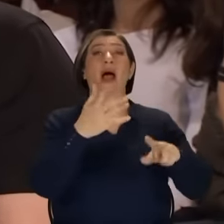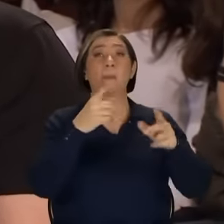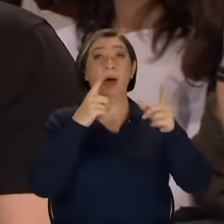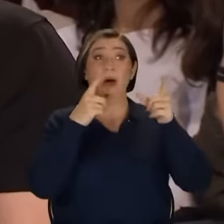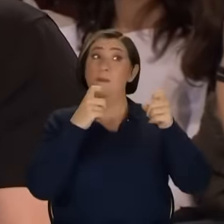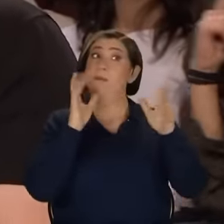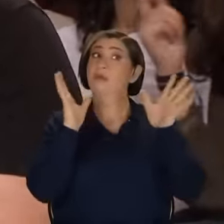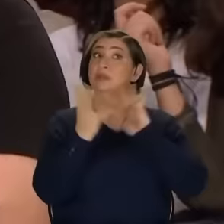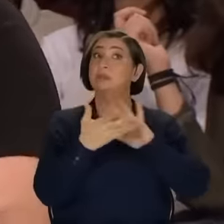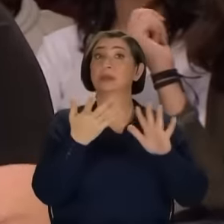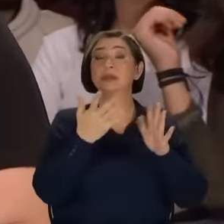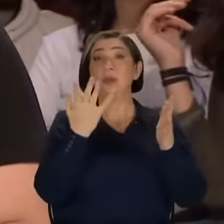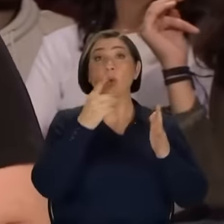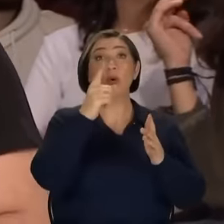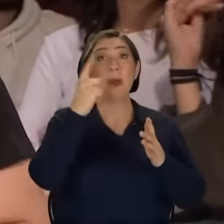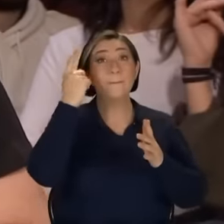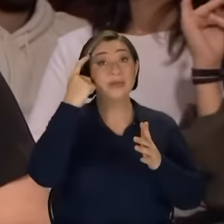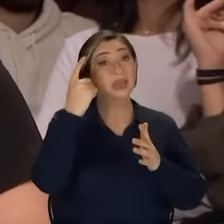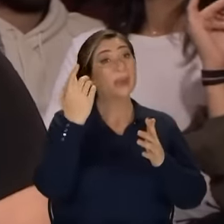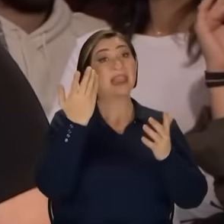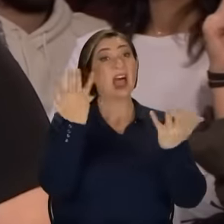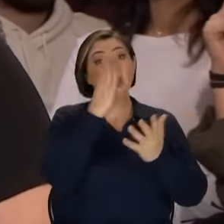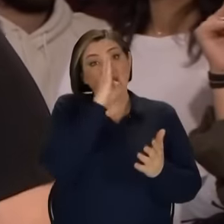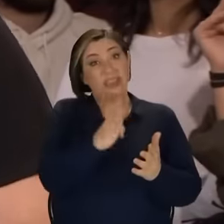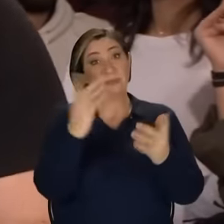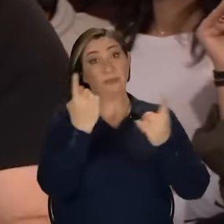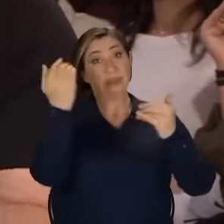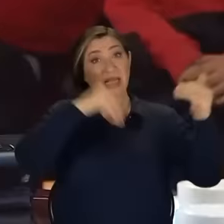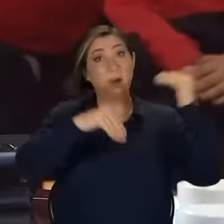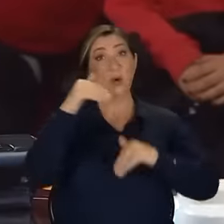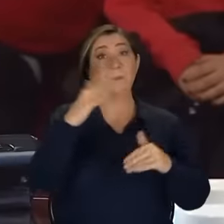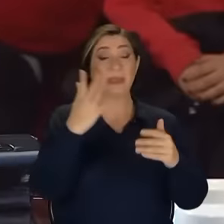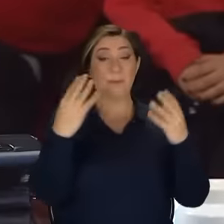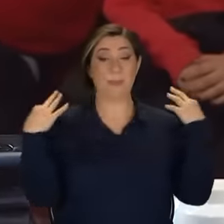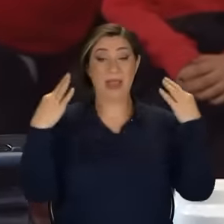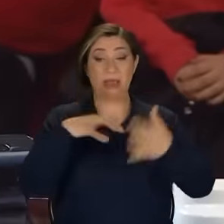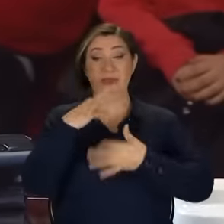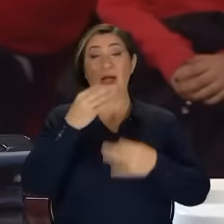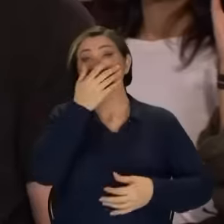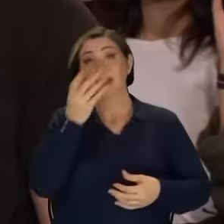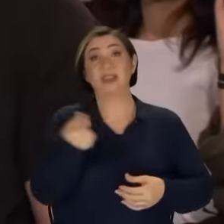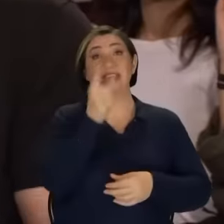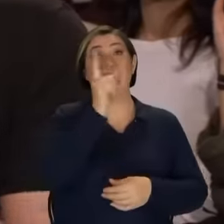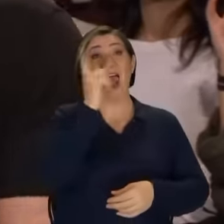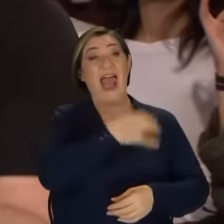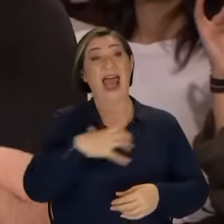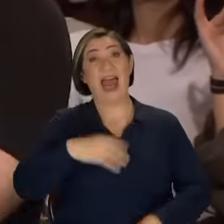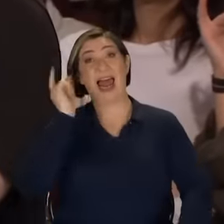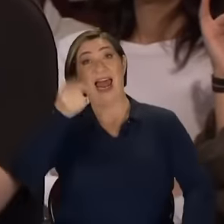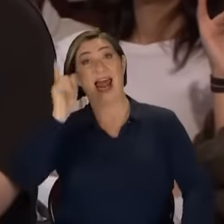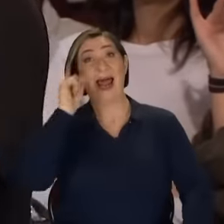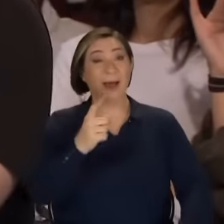Mevsimi. Niye? Çünkü orada başına daha ciddi şeyler geçiyor. Bir tanesinde bir pelerinli bir adam beni kaçırıyor ve senin ananla falan filan